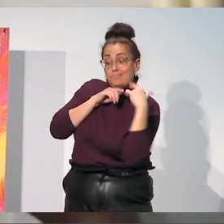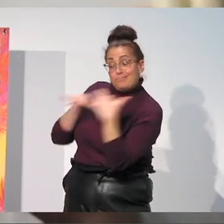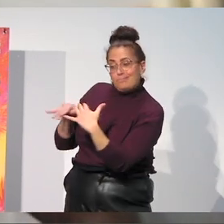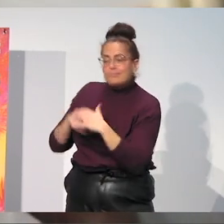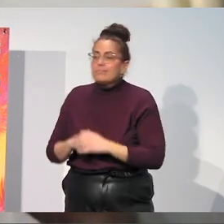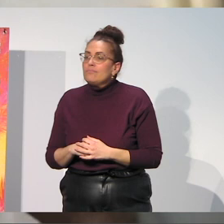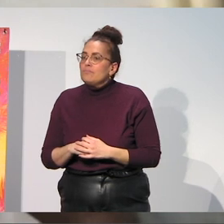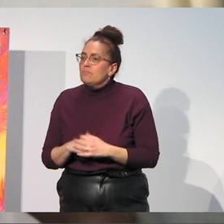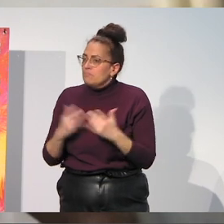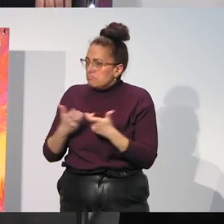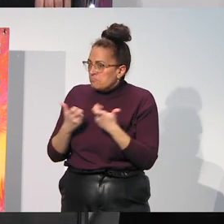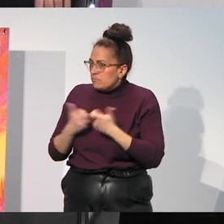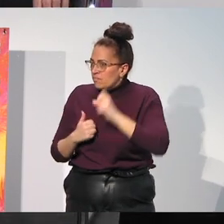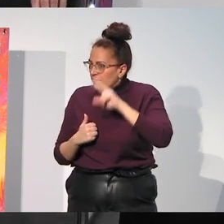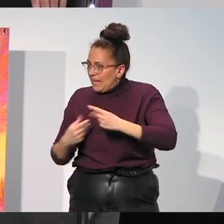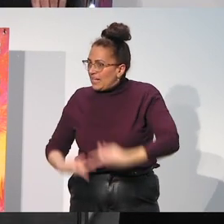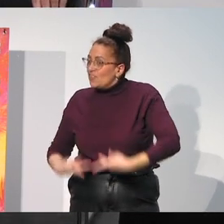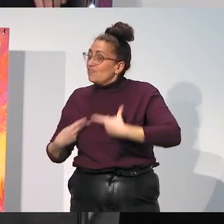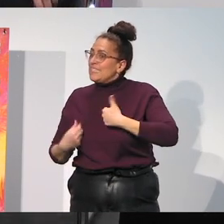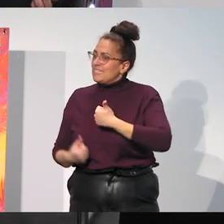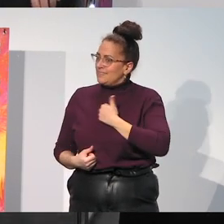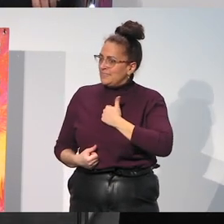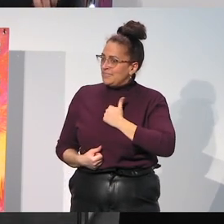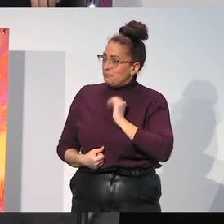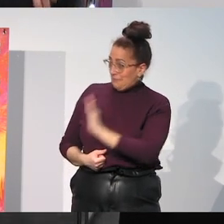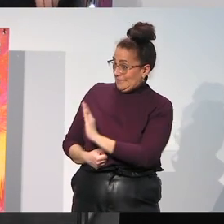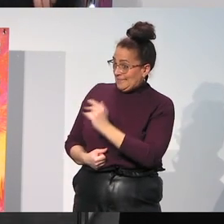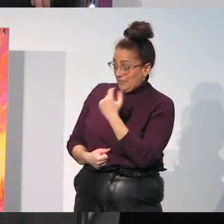en ayant, j'imagine, vous avez enquêté sur la vie d'Augustin Mouchot.